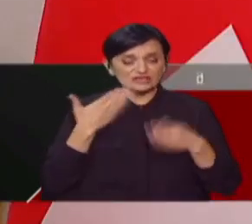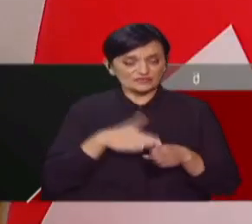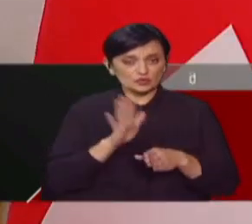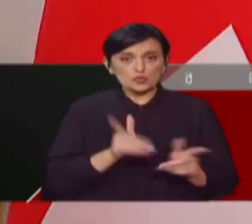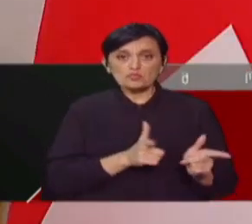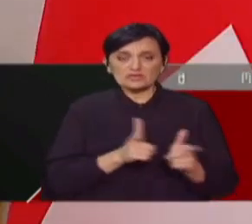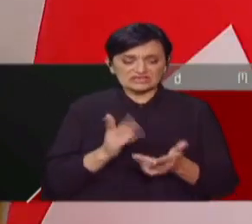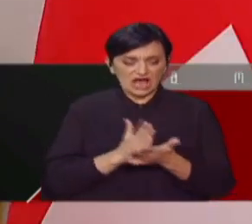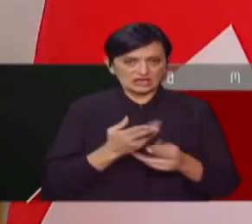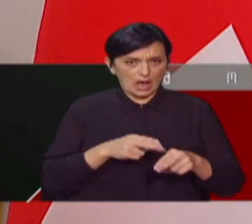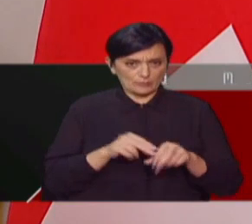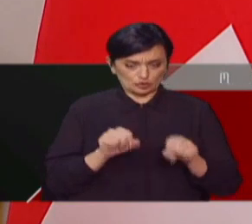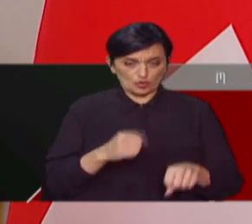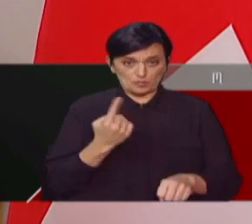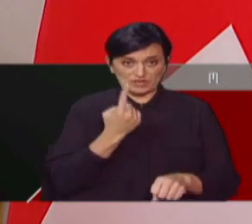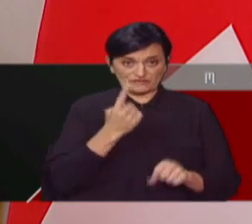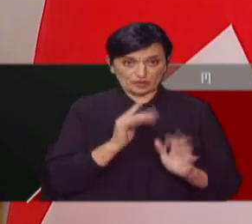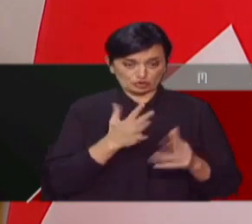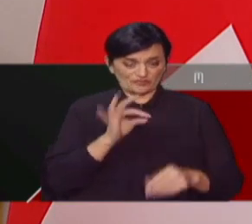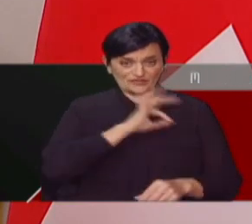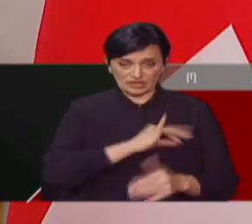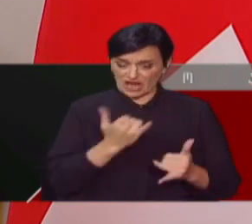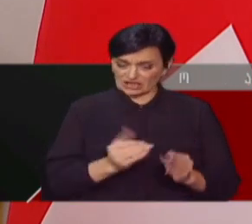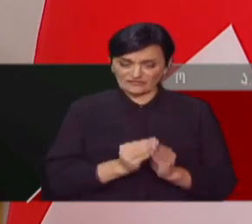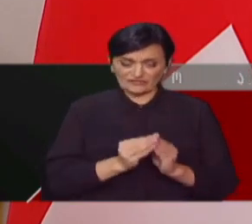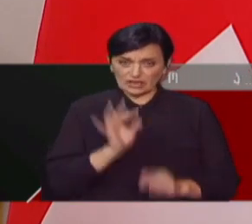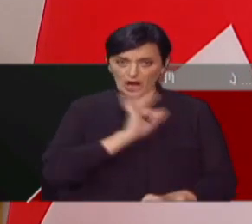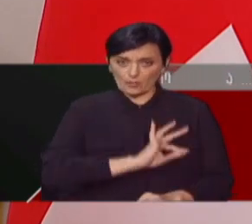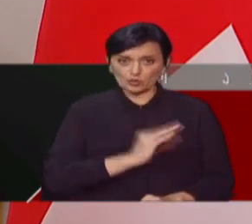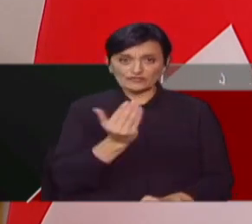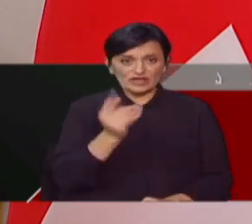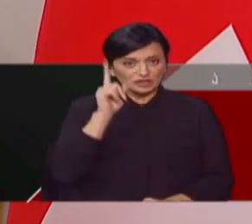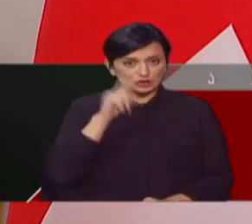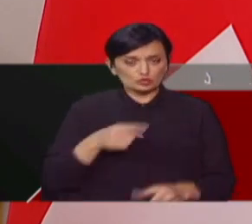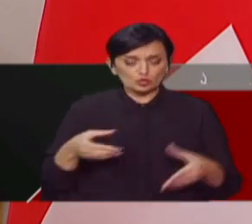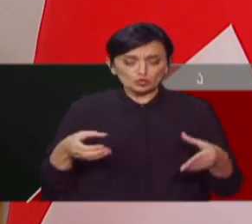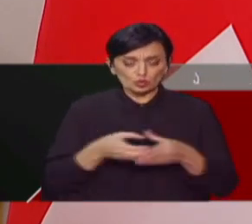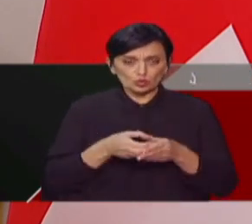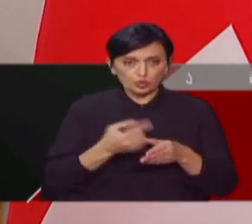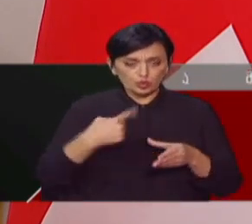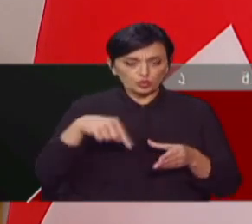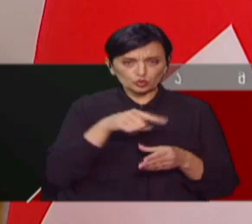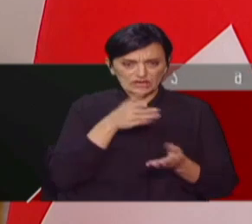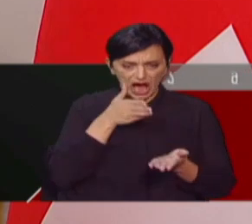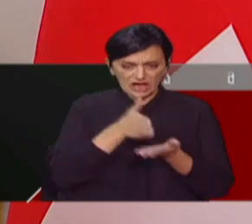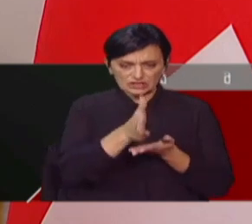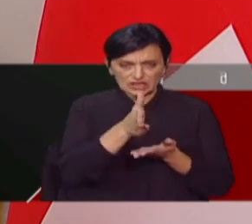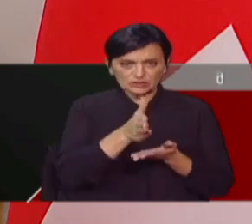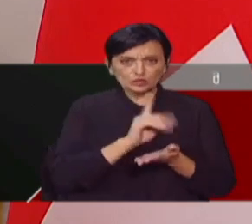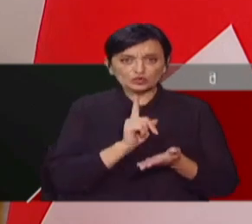მზად ვართ ამ შესაძლებლობას, როგორც პირველ შემთხვევაში ვიყენებდით, ეხლაც გამოვიყენებთ. თქვენი ძით, რომ მთელი გუნდი აქცენტირებულია, რომ